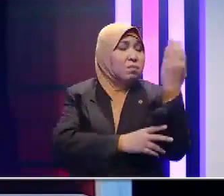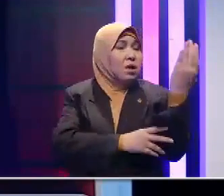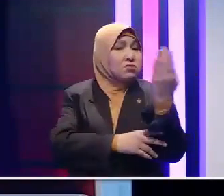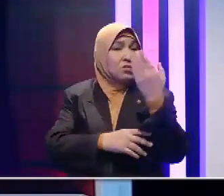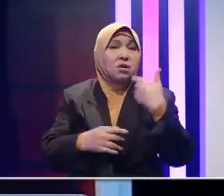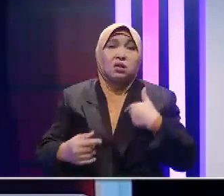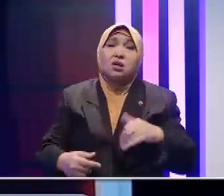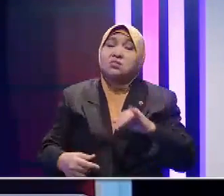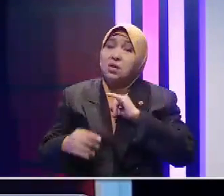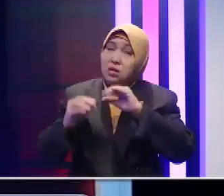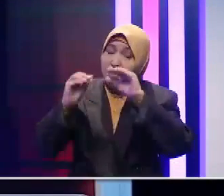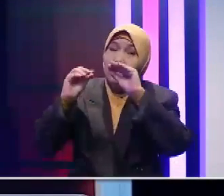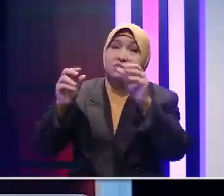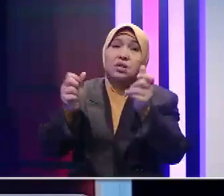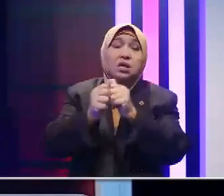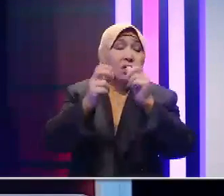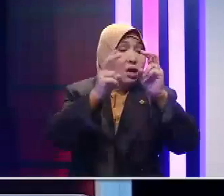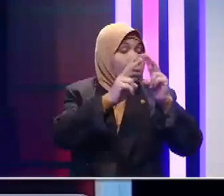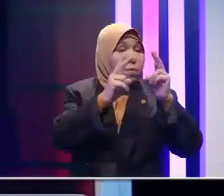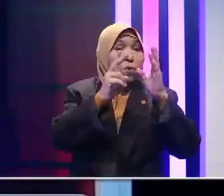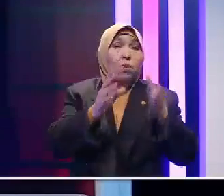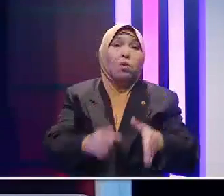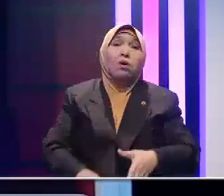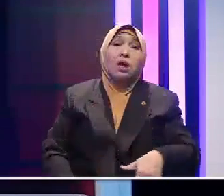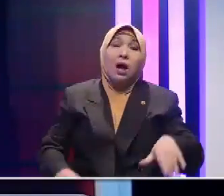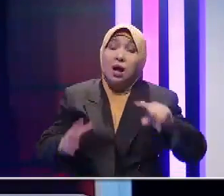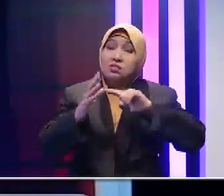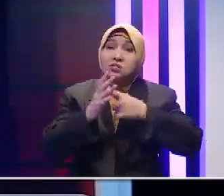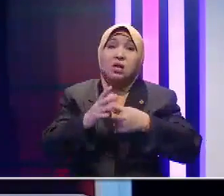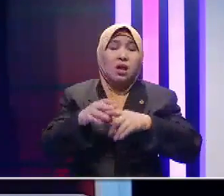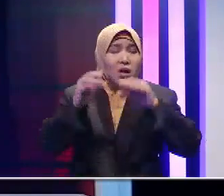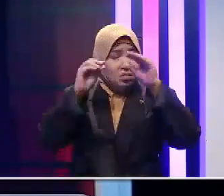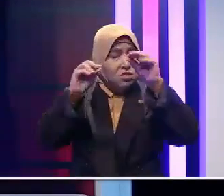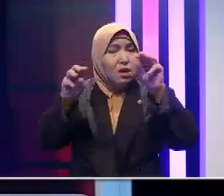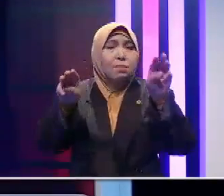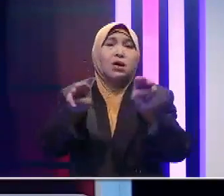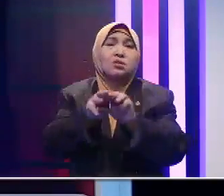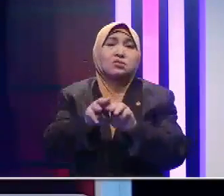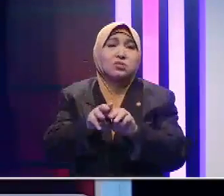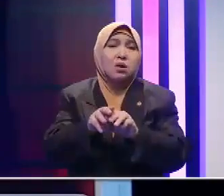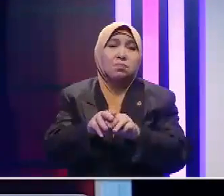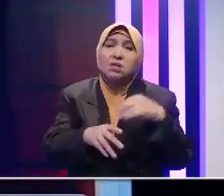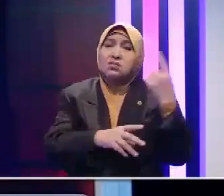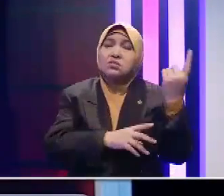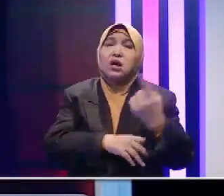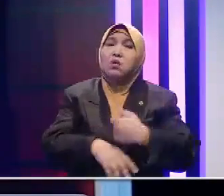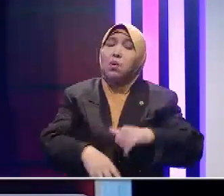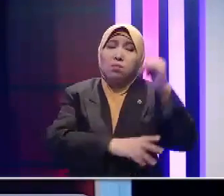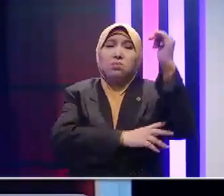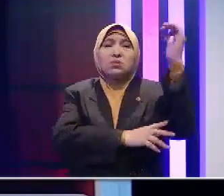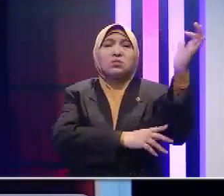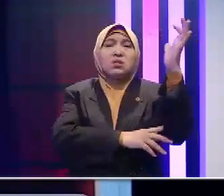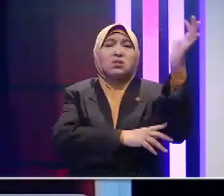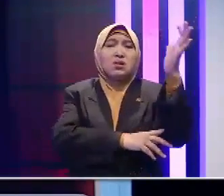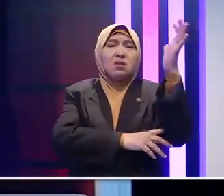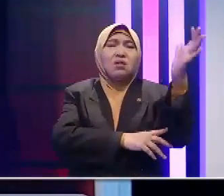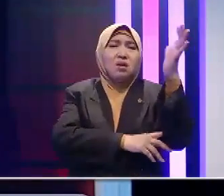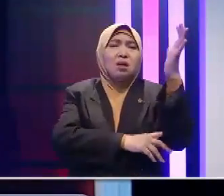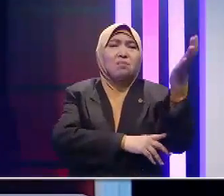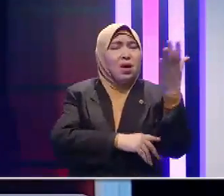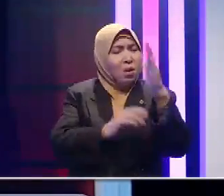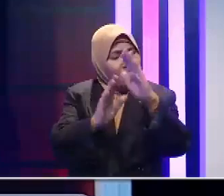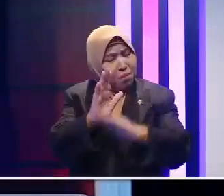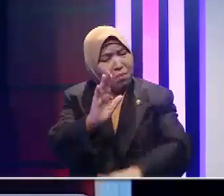Macam saya mengajar di kampung orang asal, kalau mengajar macam kita selalu ceramah dan sebagainya, mereka